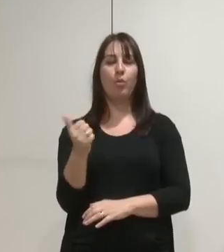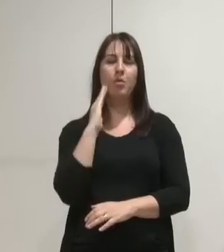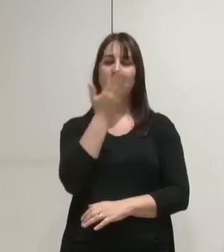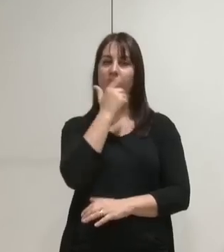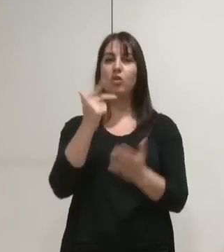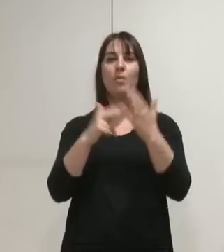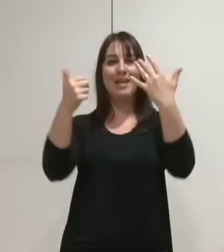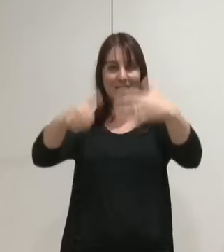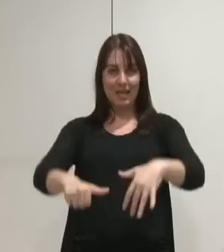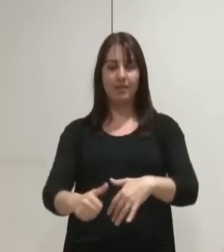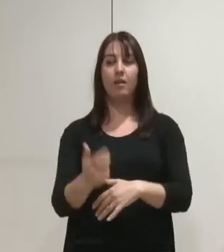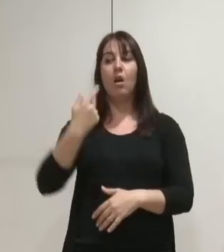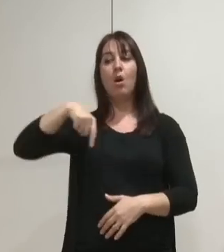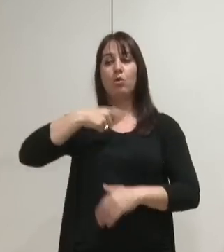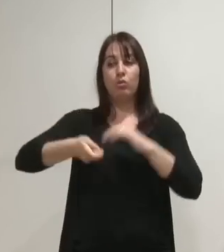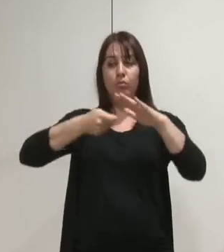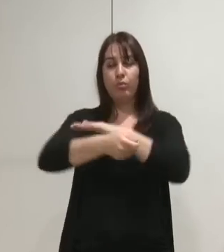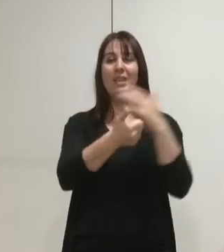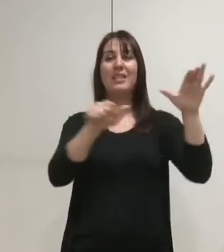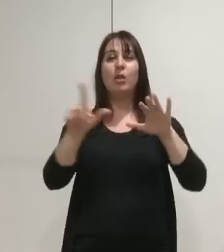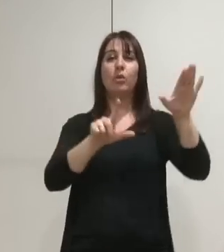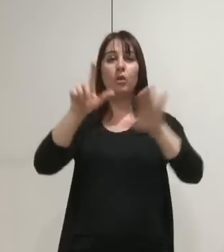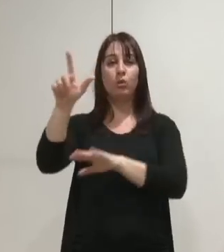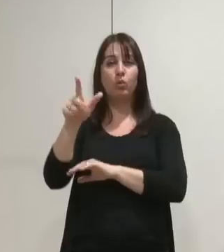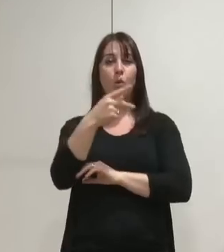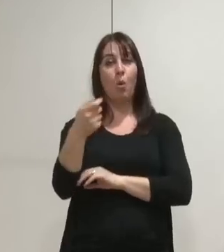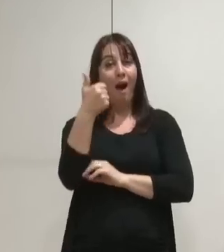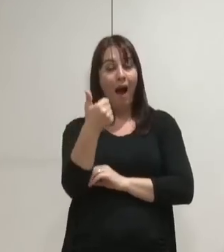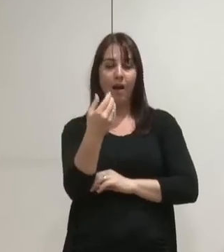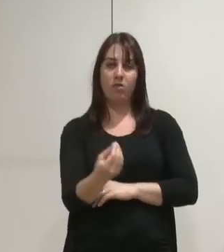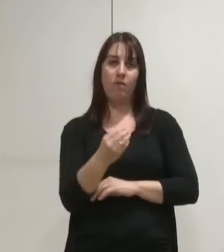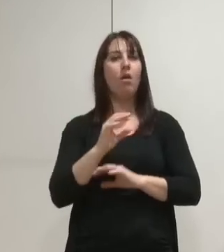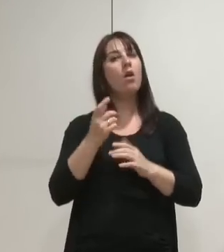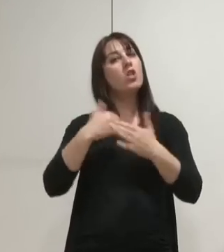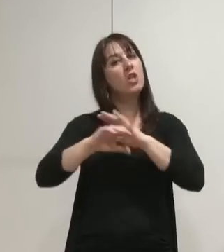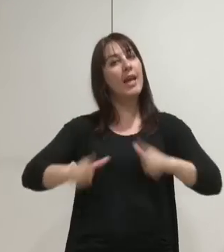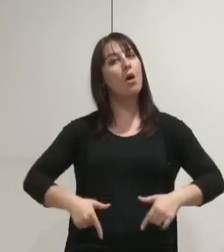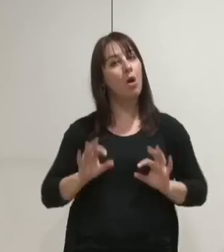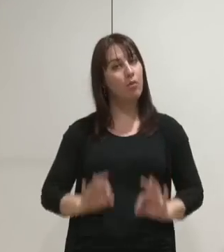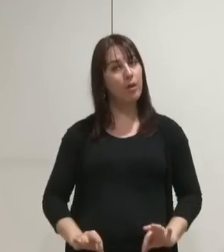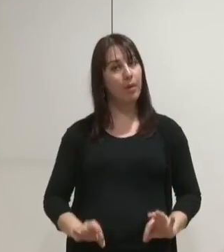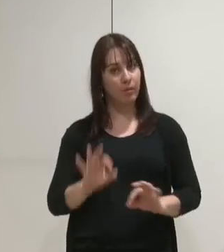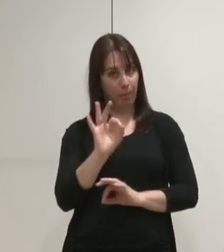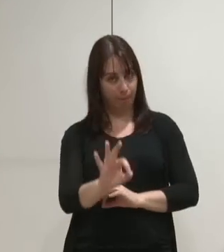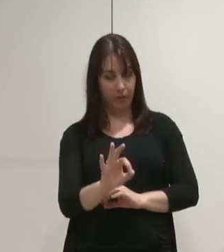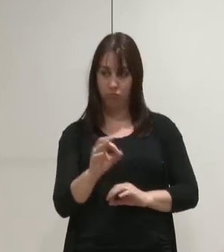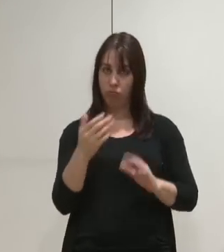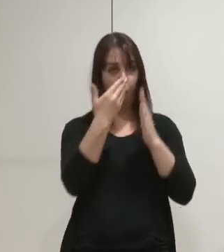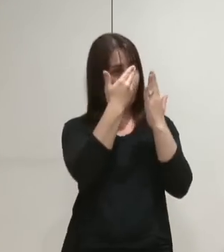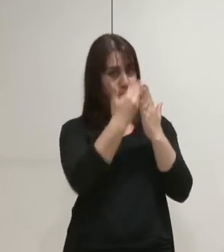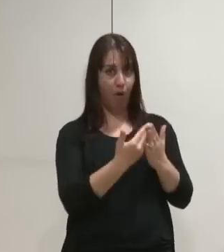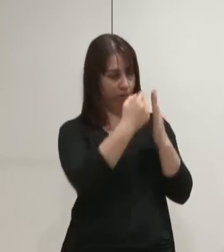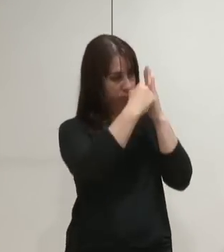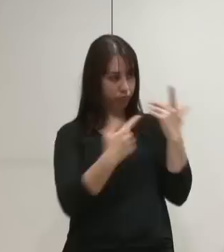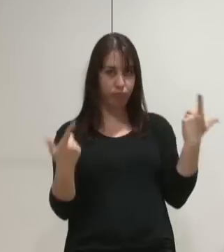fixant le montant de notre participation à 672 € par élève grenoblois d'élémentaire justifié avec indexation annuelle sur le